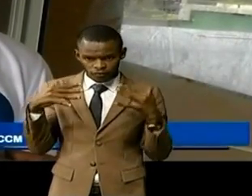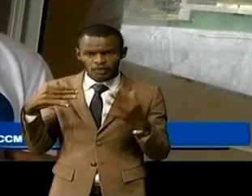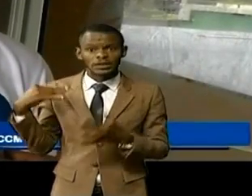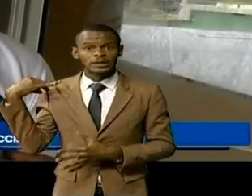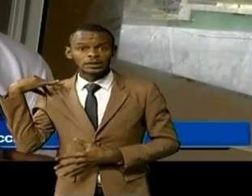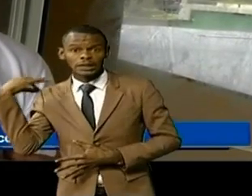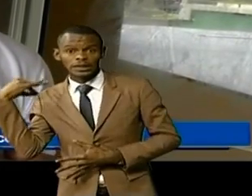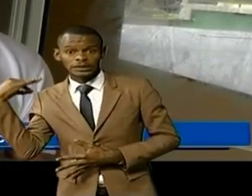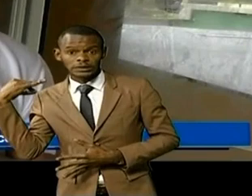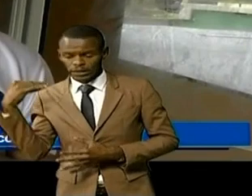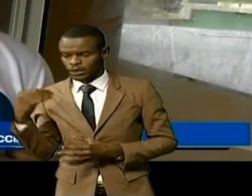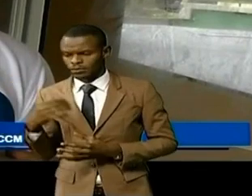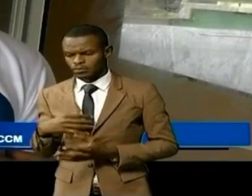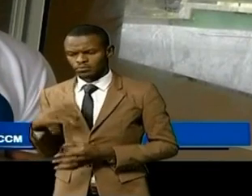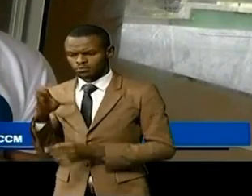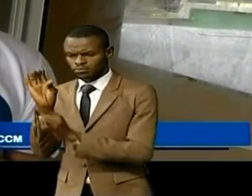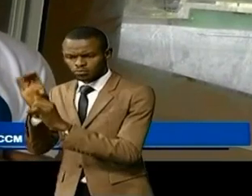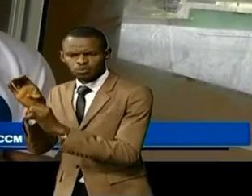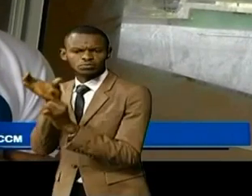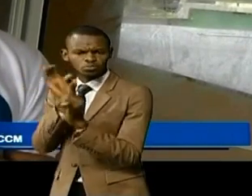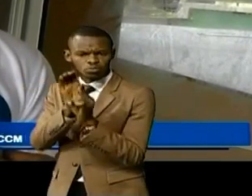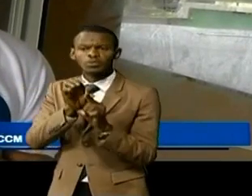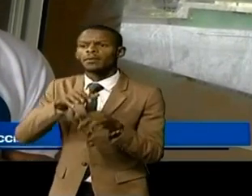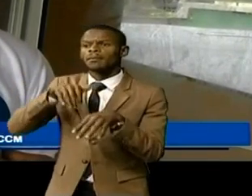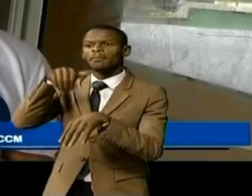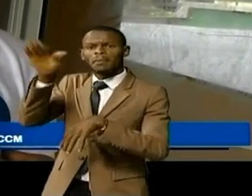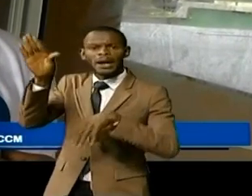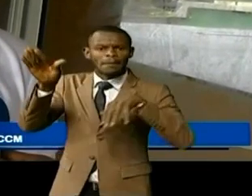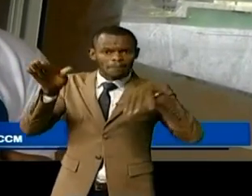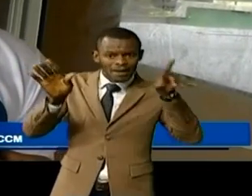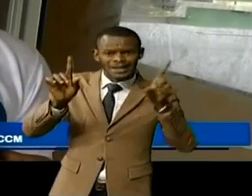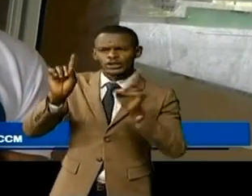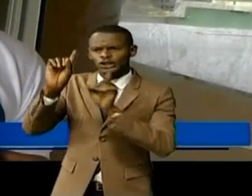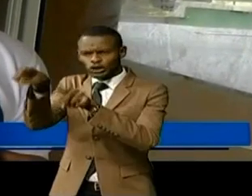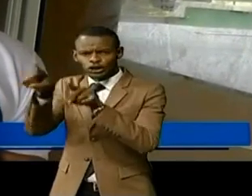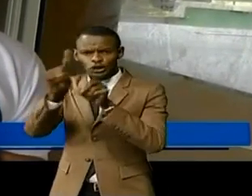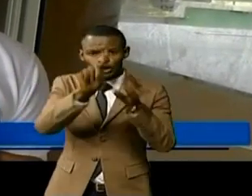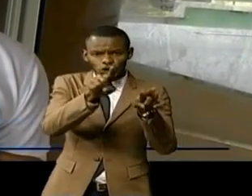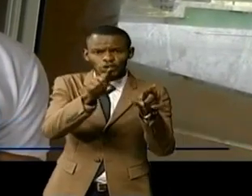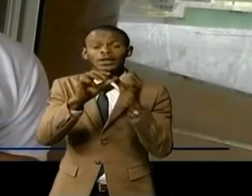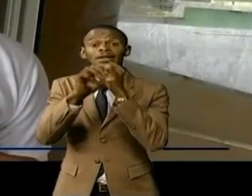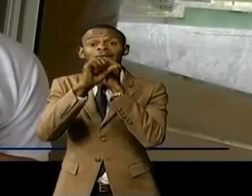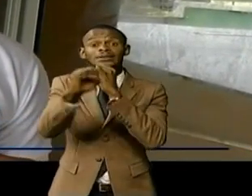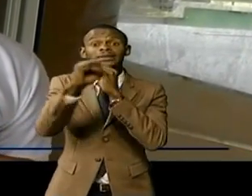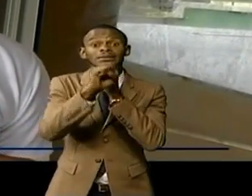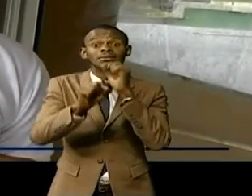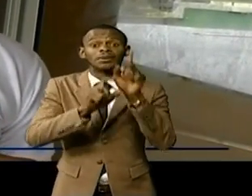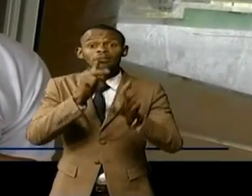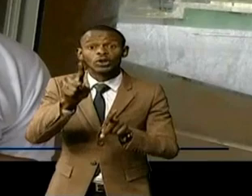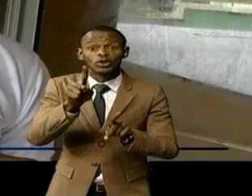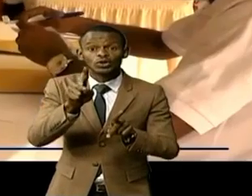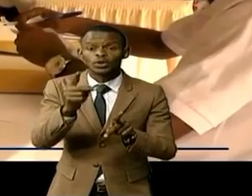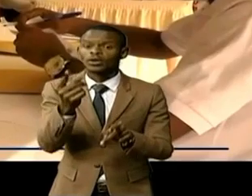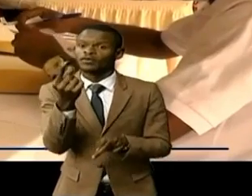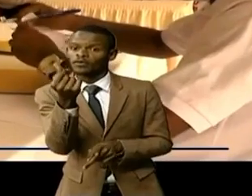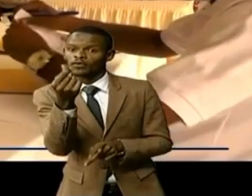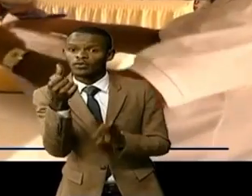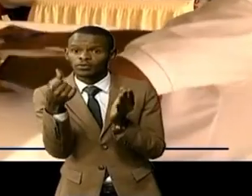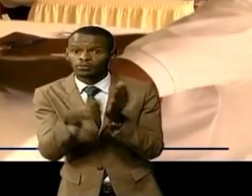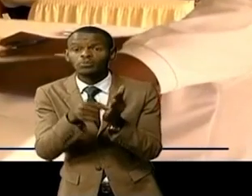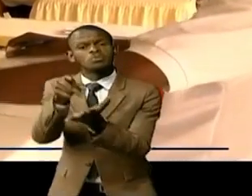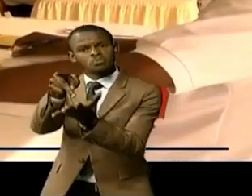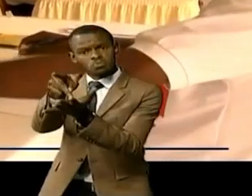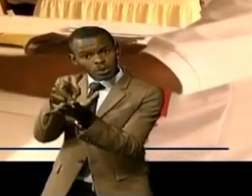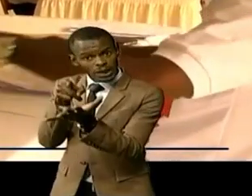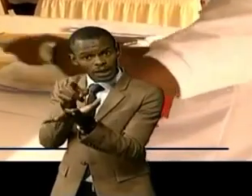conscience pour que chacun comprenne qu'on ne peut pas développer un pays si on ne s'acquitte pas de ses devoirs fiscaux. À la sortie de